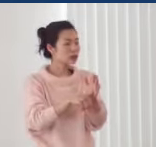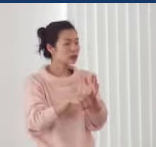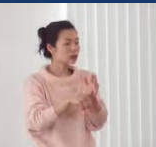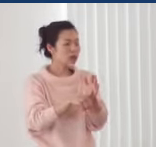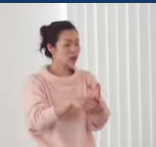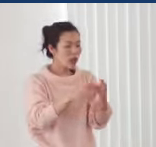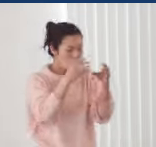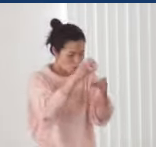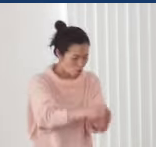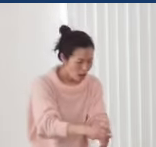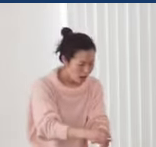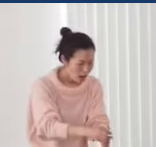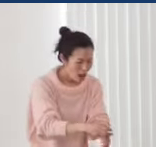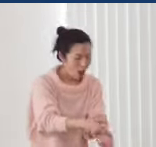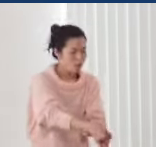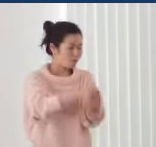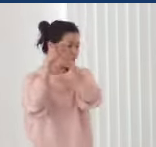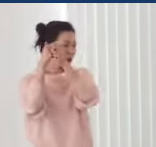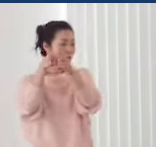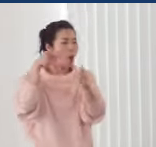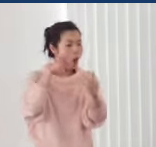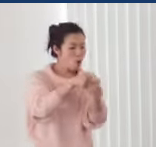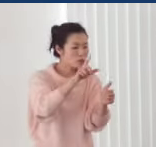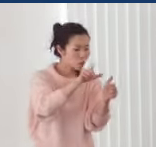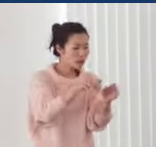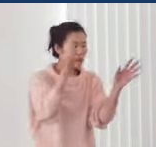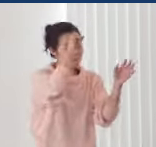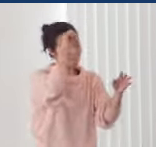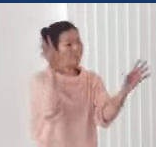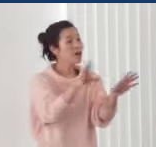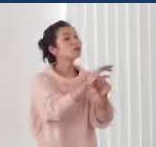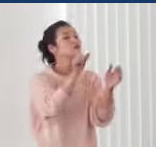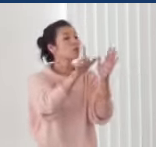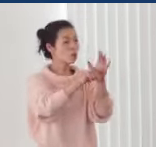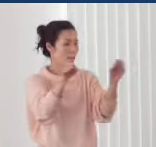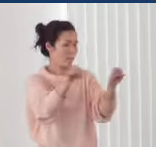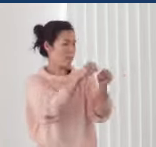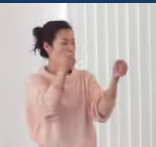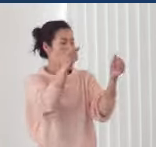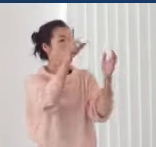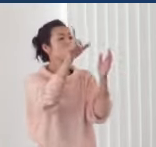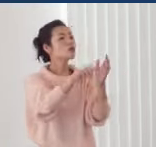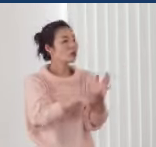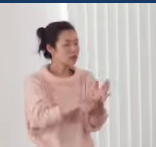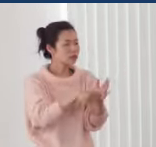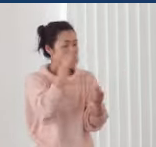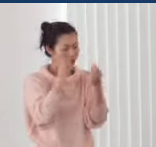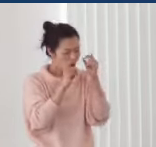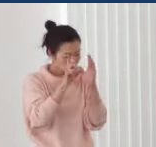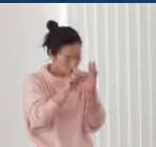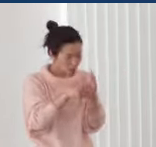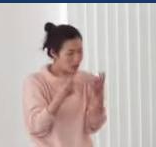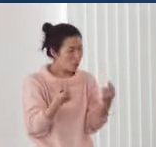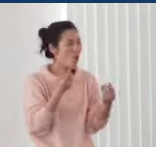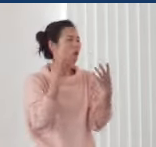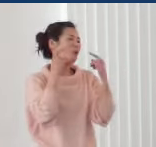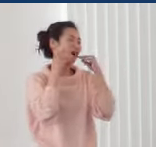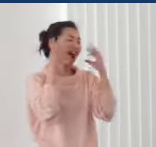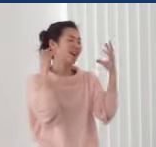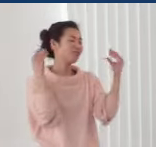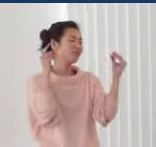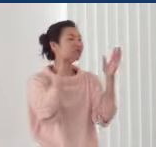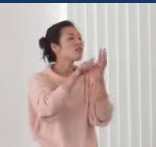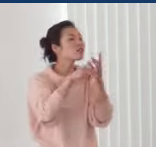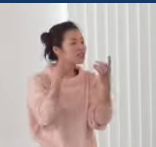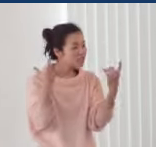えたものを抜く時、殺す時、癒す時、破壊する時、建てる時、泣く時、笑う時、嘆く時、